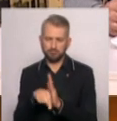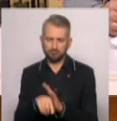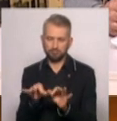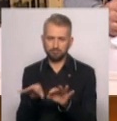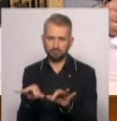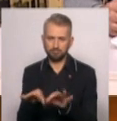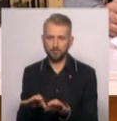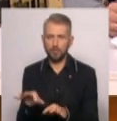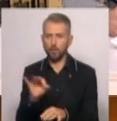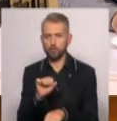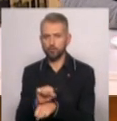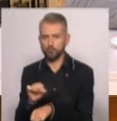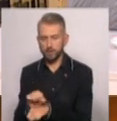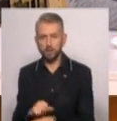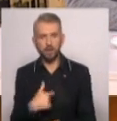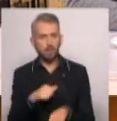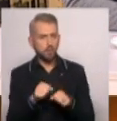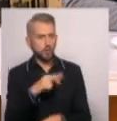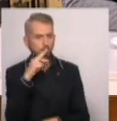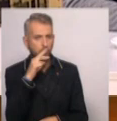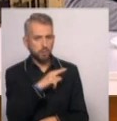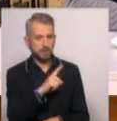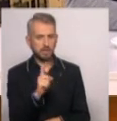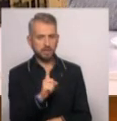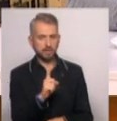з зупинками в нашому місті. Я можу помилитися з